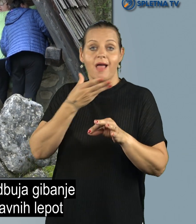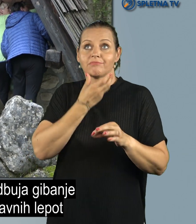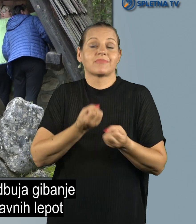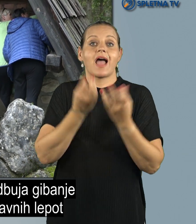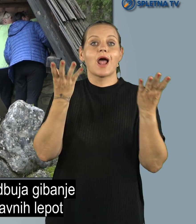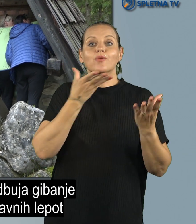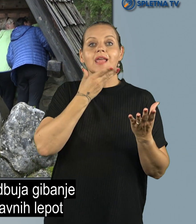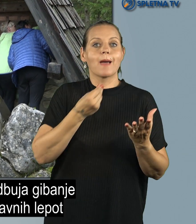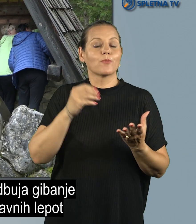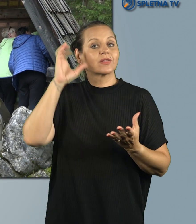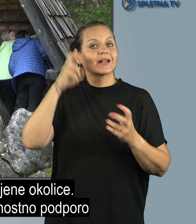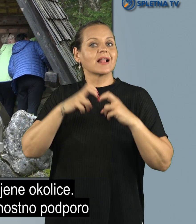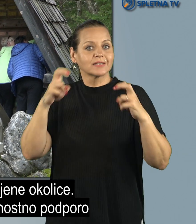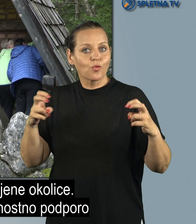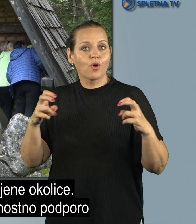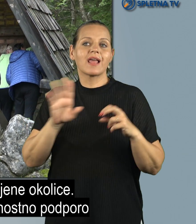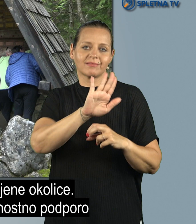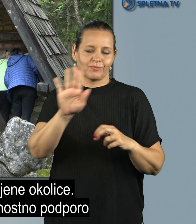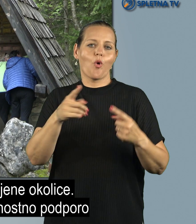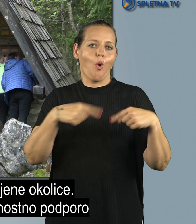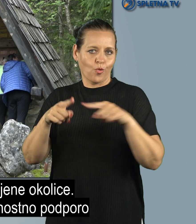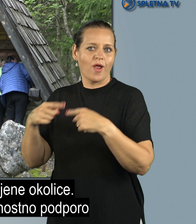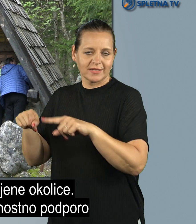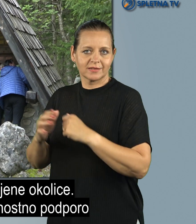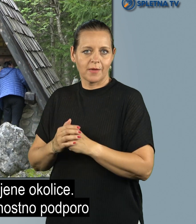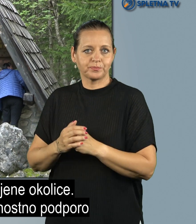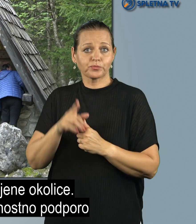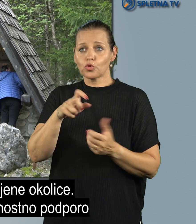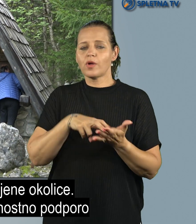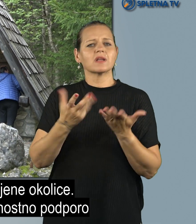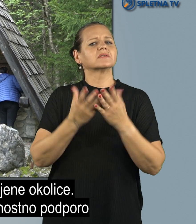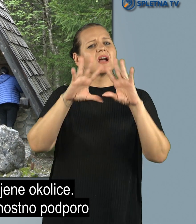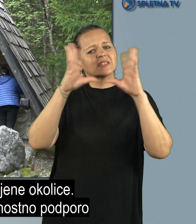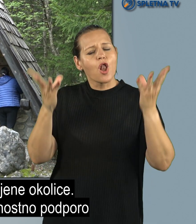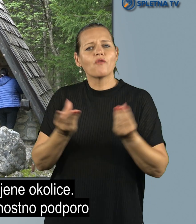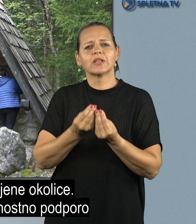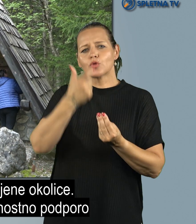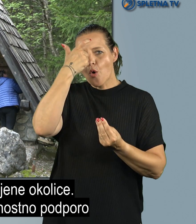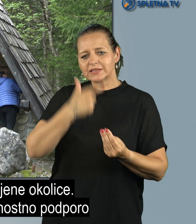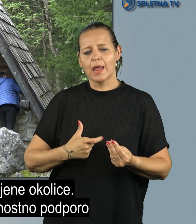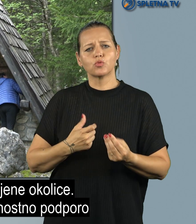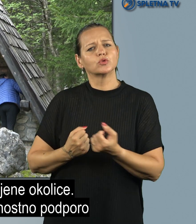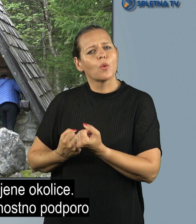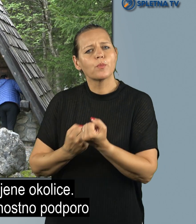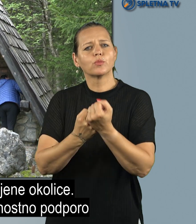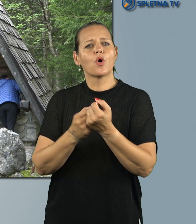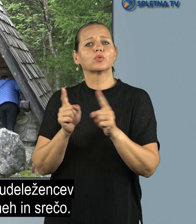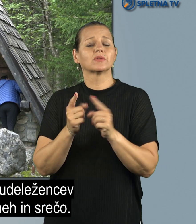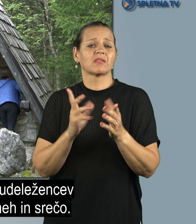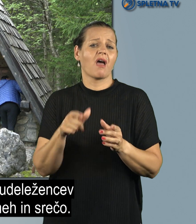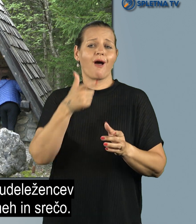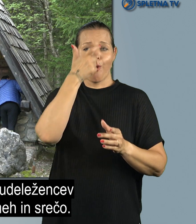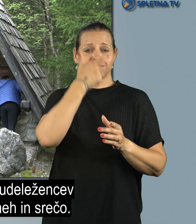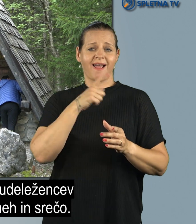odkrivanje naravnih lepot Kranjske Gore in njene okolice. Gre za celovito osebnostno podporo